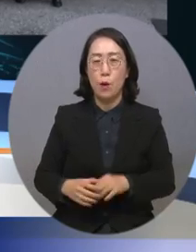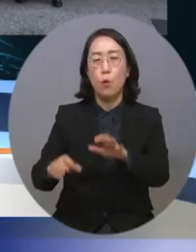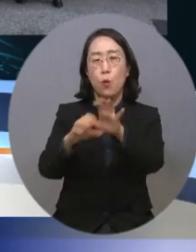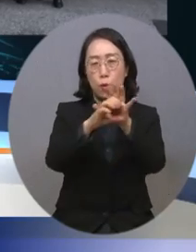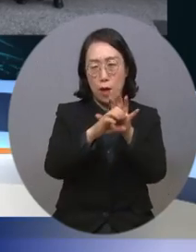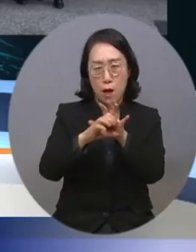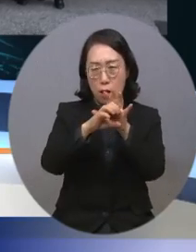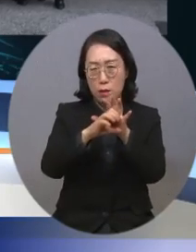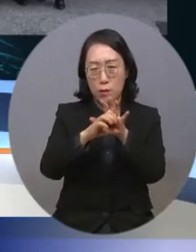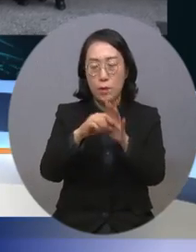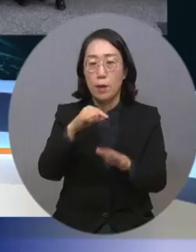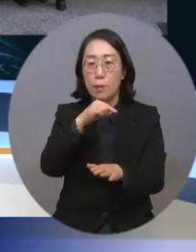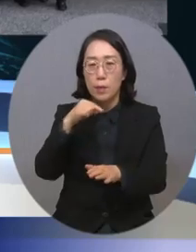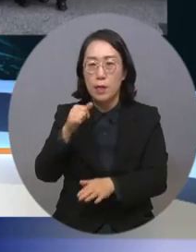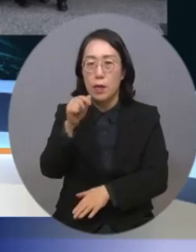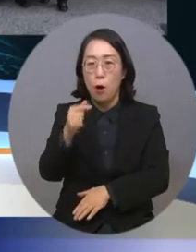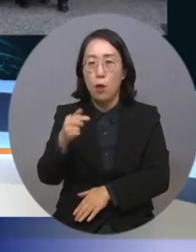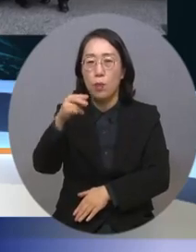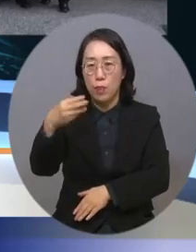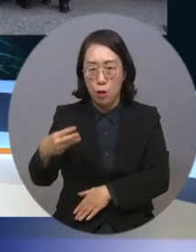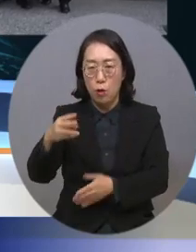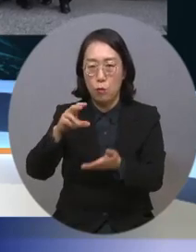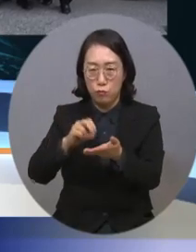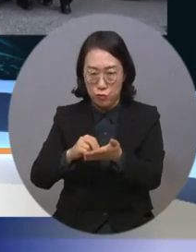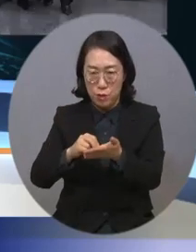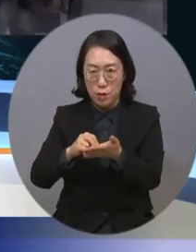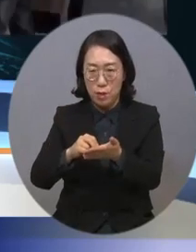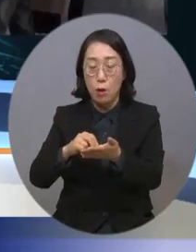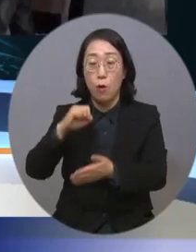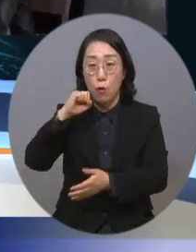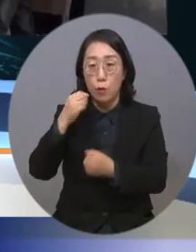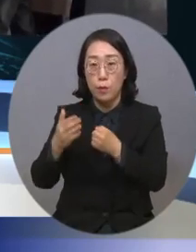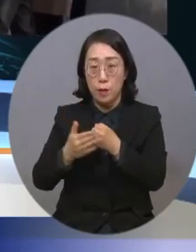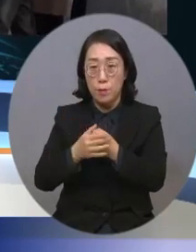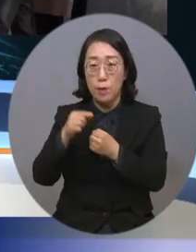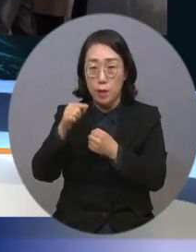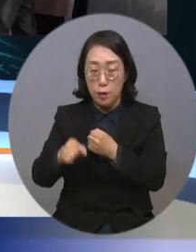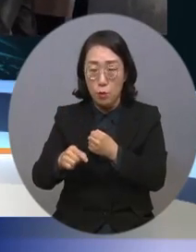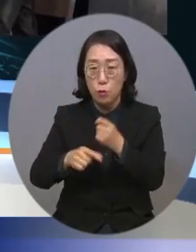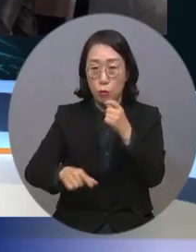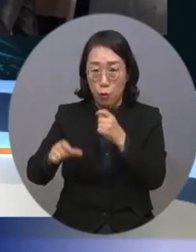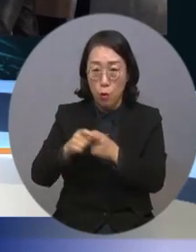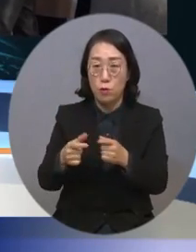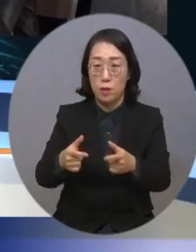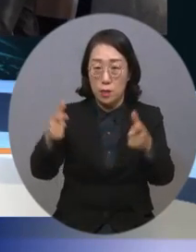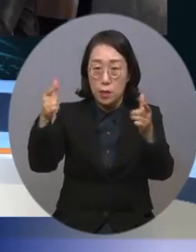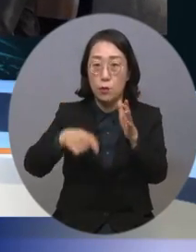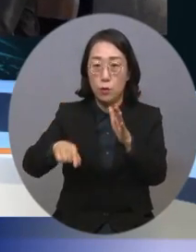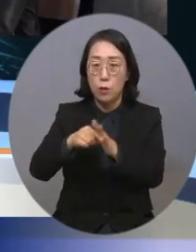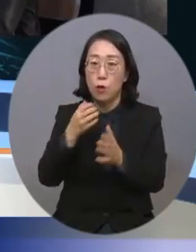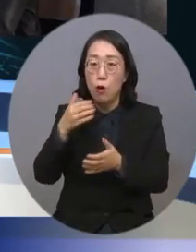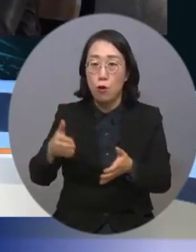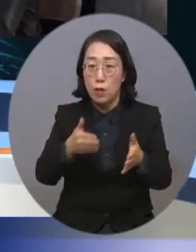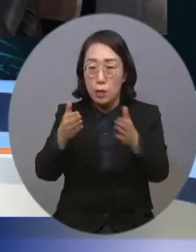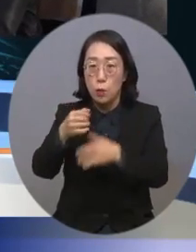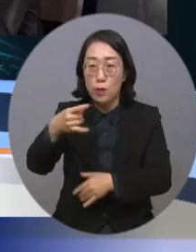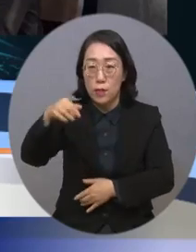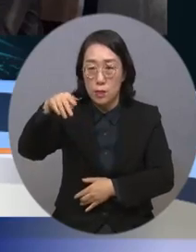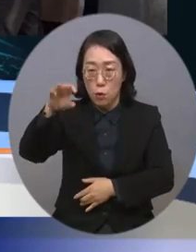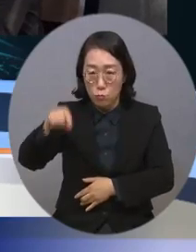코로나19로 헌혈 수급에 많은 차질이 빚어지고 있는데요. 위축된 헌혈을 활성화시키고자 경기도